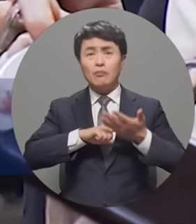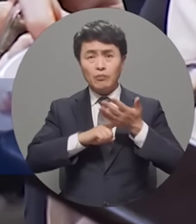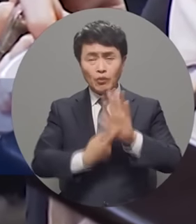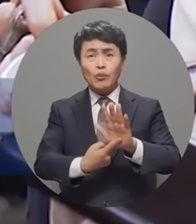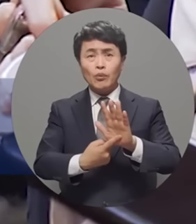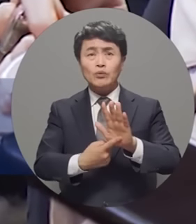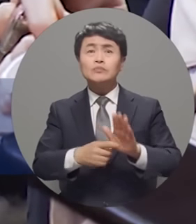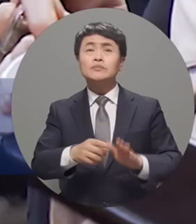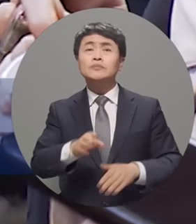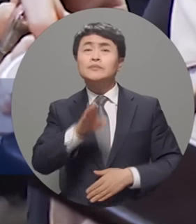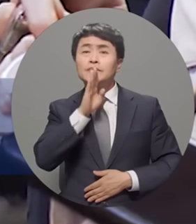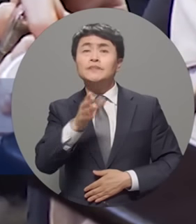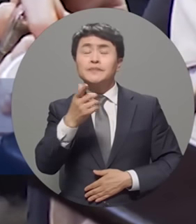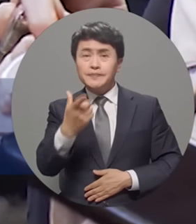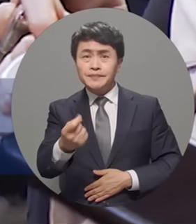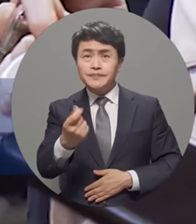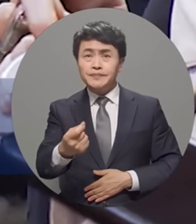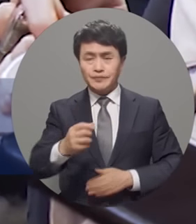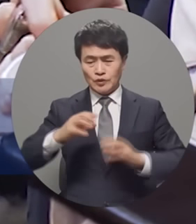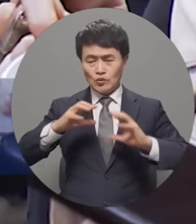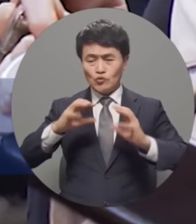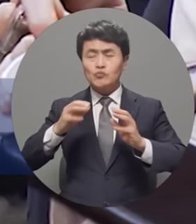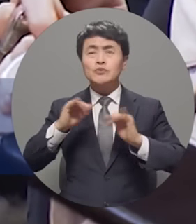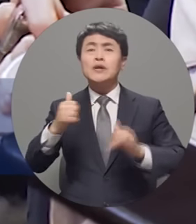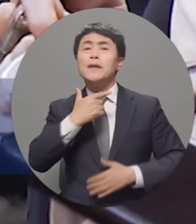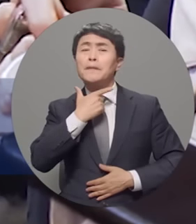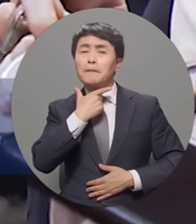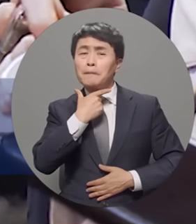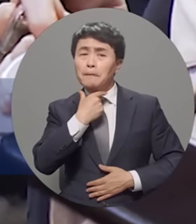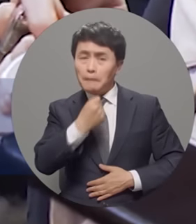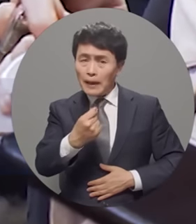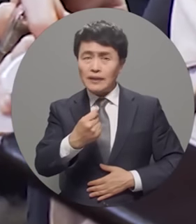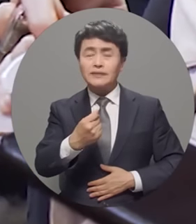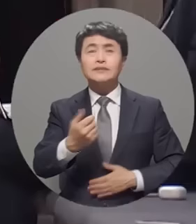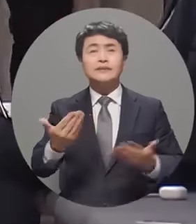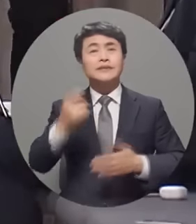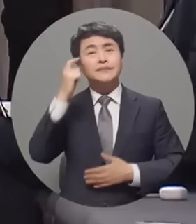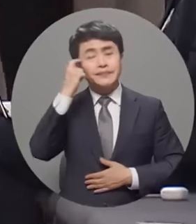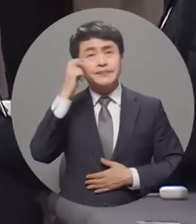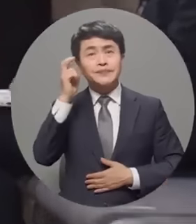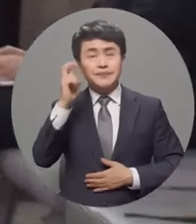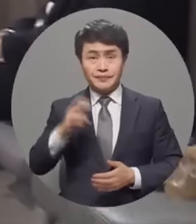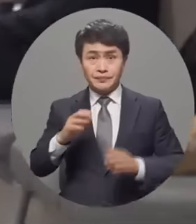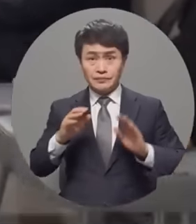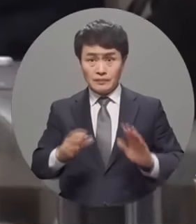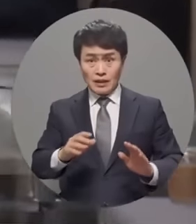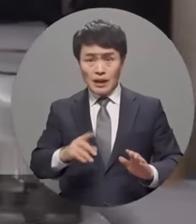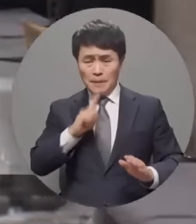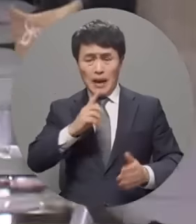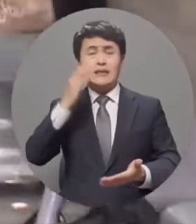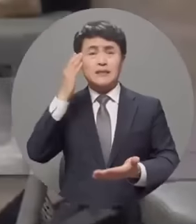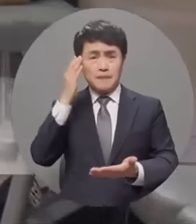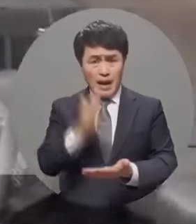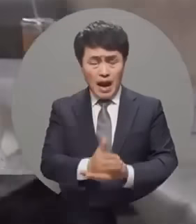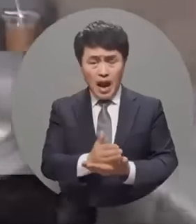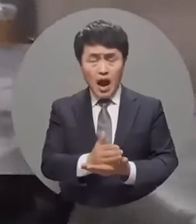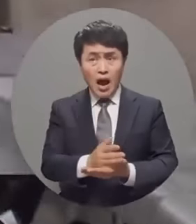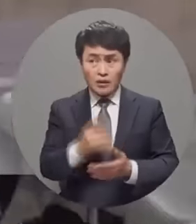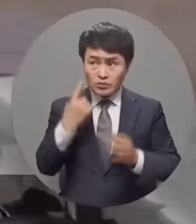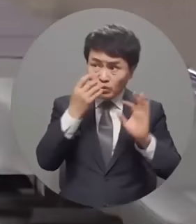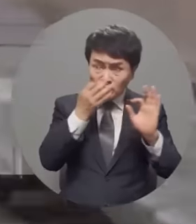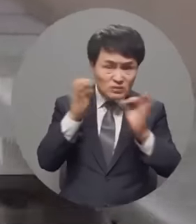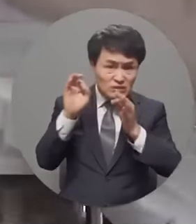그것이 그 국민들이 바라는 것이 아닌가 생각합니다. 차라리 말을 하지 말지 눈치를 본